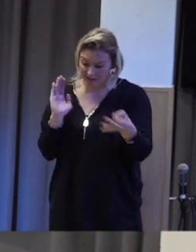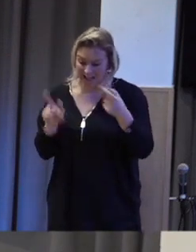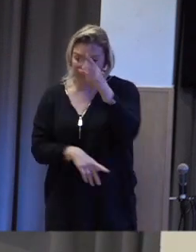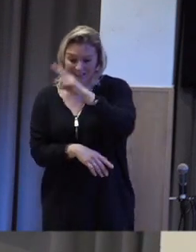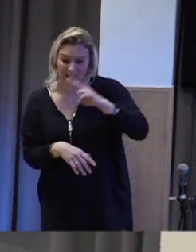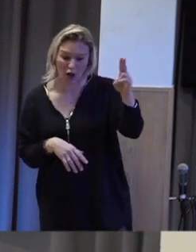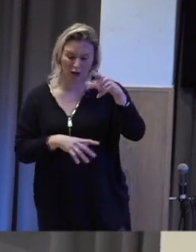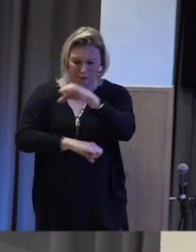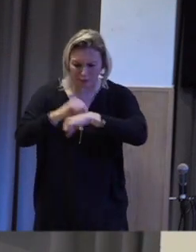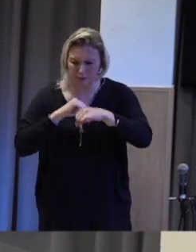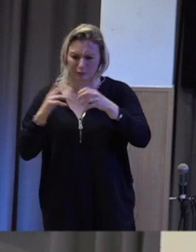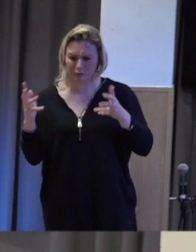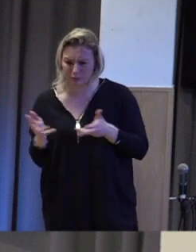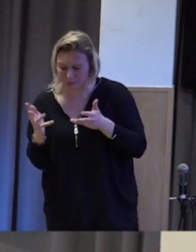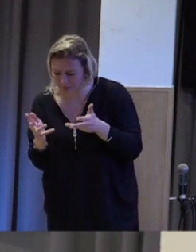Seigneur faisait des choses